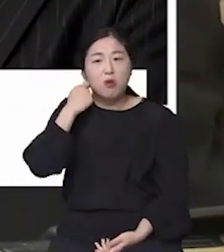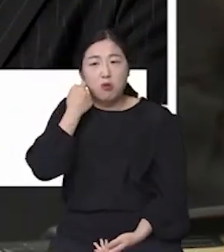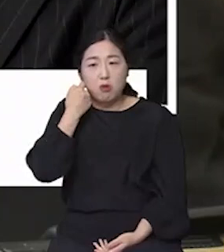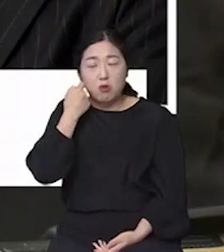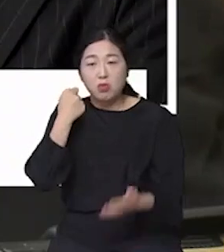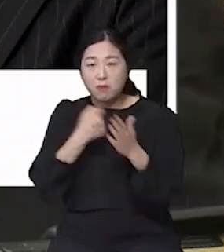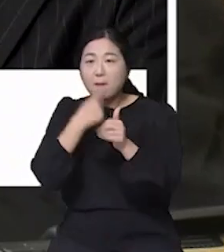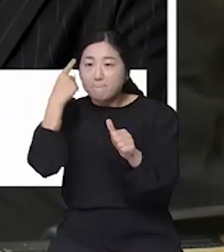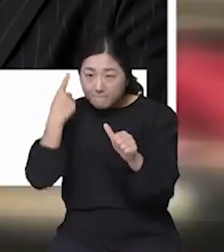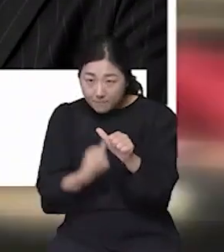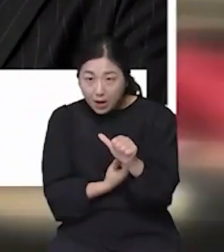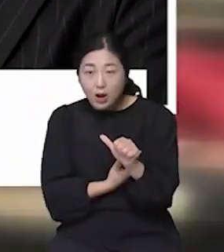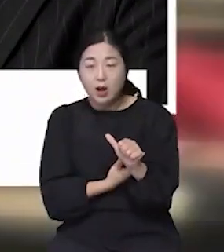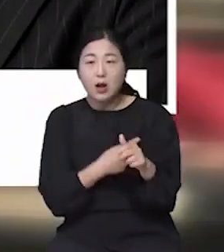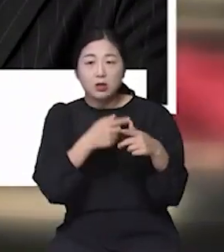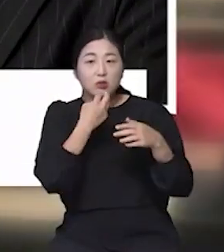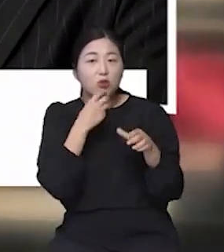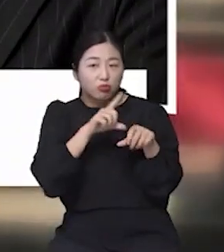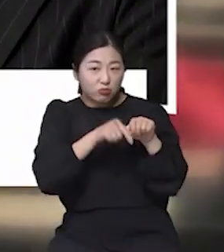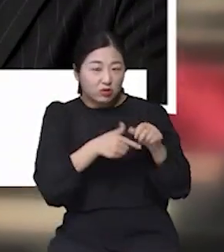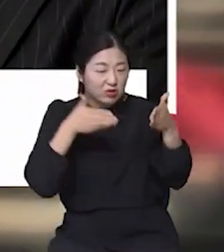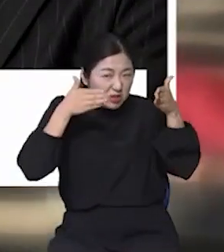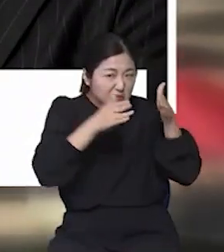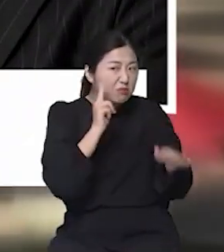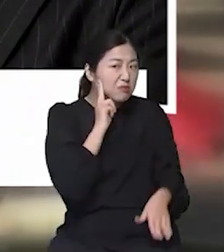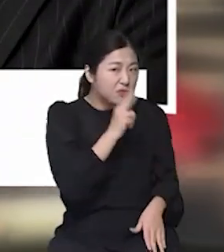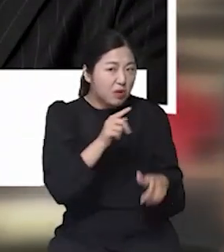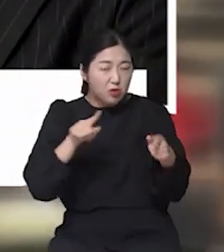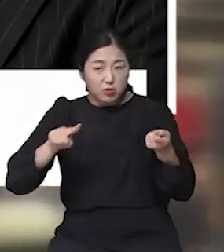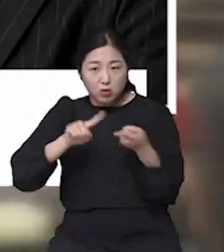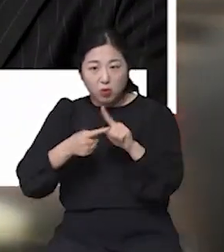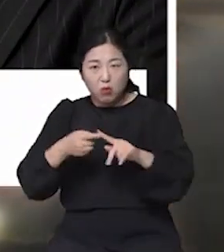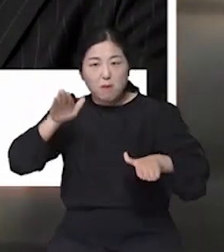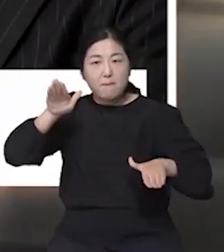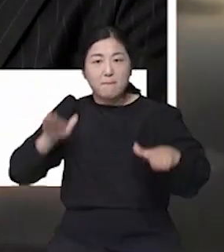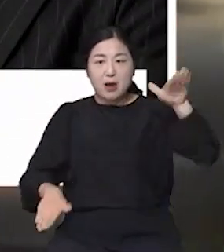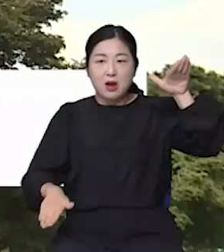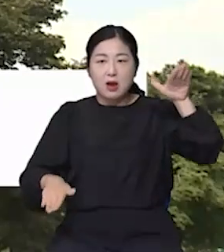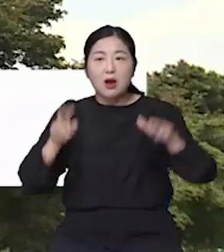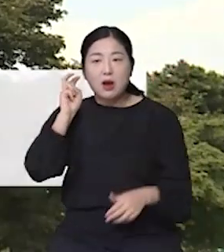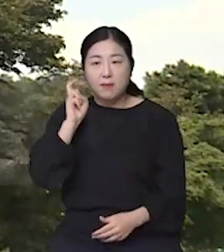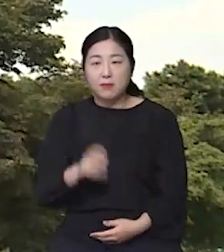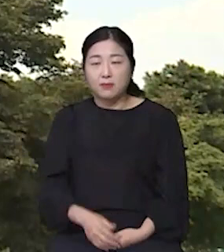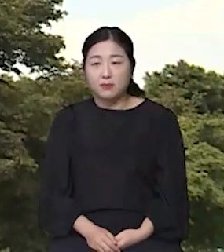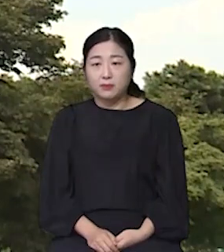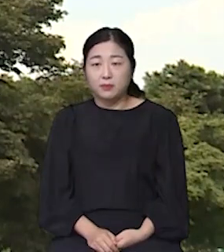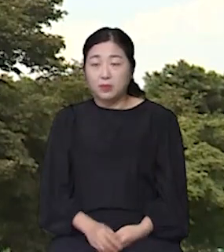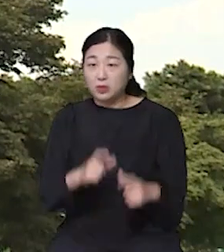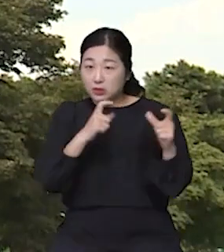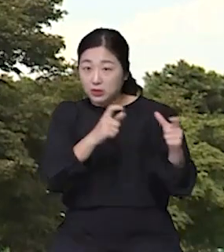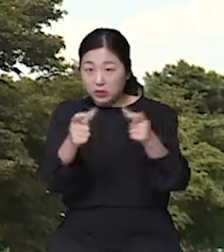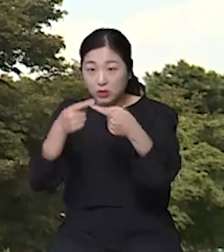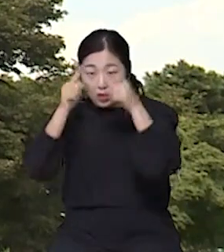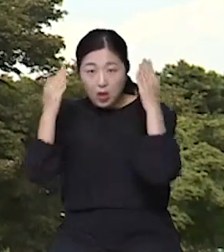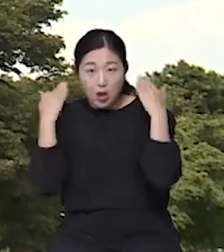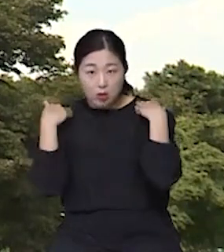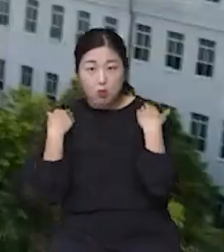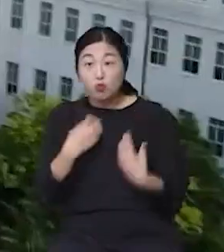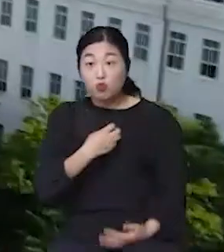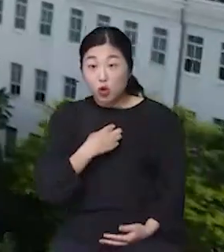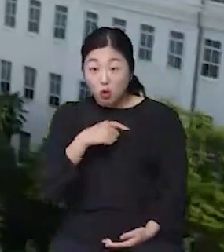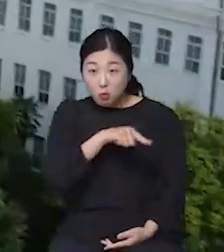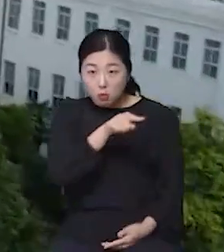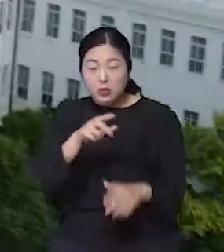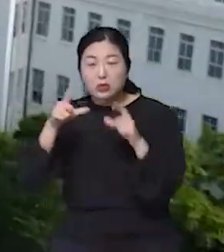당연히 수도권 쏠림 현상은 심화되고 지방대학과의 양극화는 더 벌어지게 되어 있습니다. 지역 대학의 위기는 곧